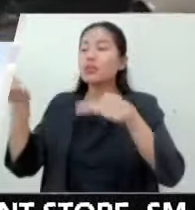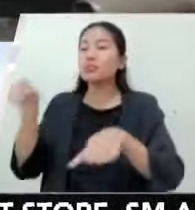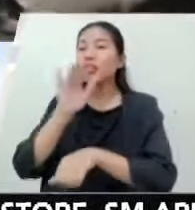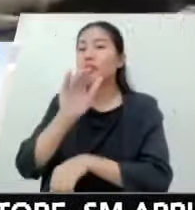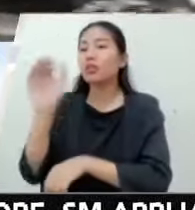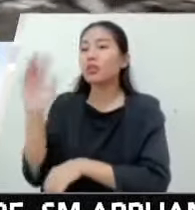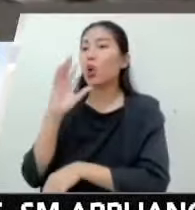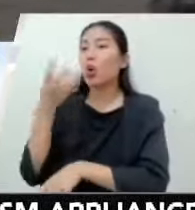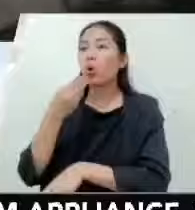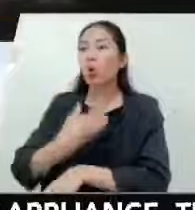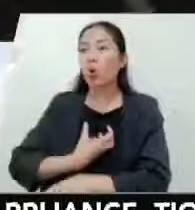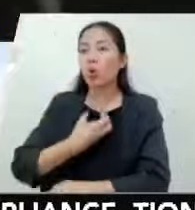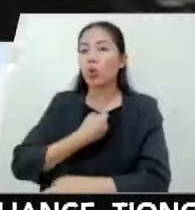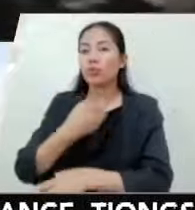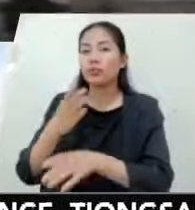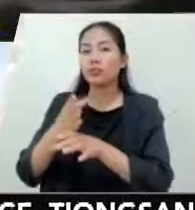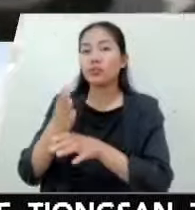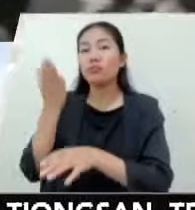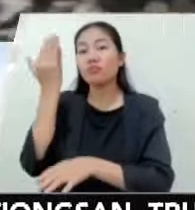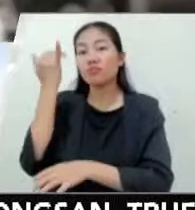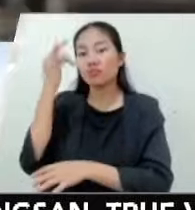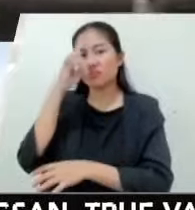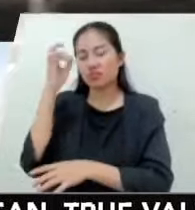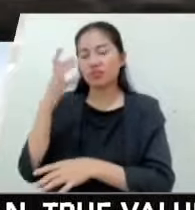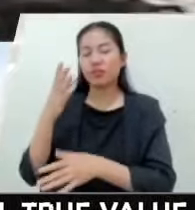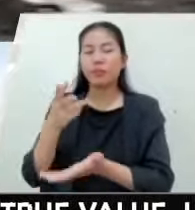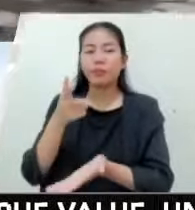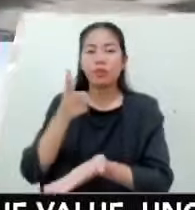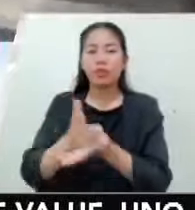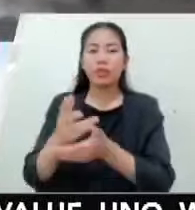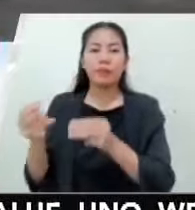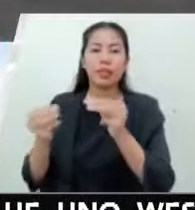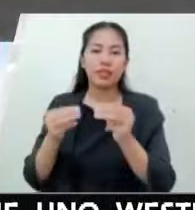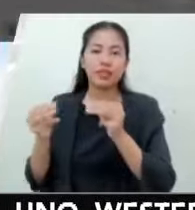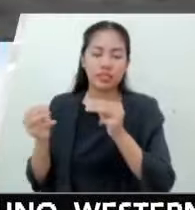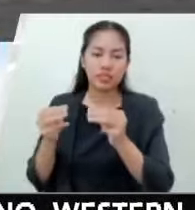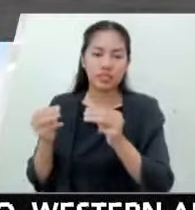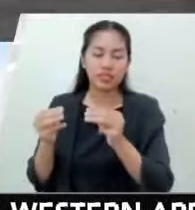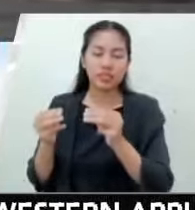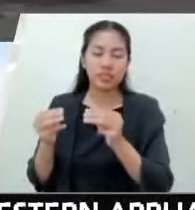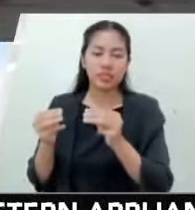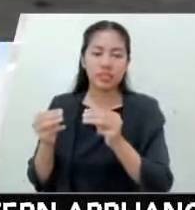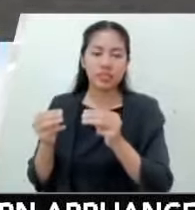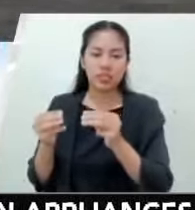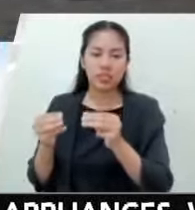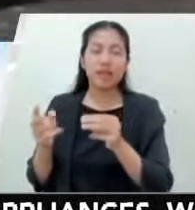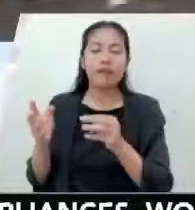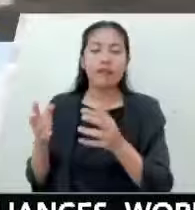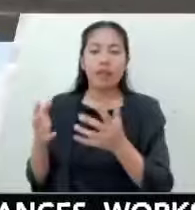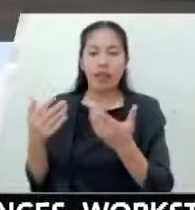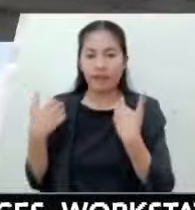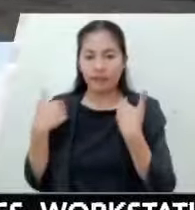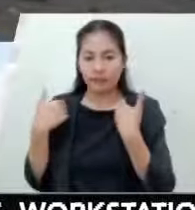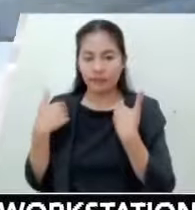pong kanilang parking management is conducted by their tellers. No? So,